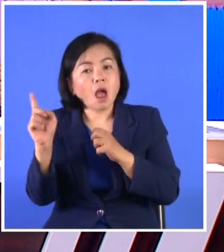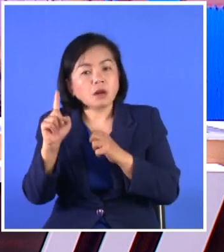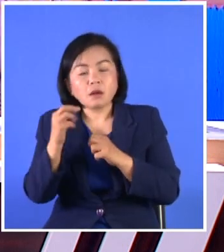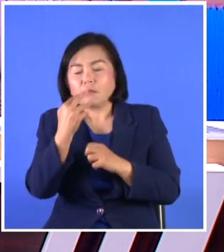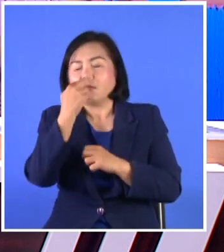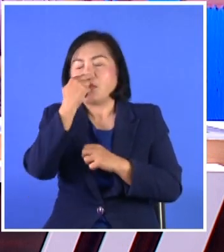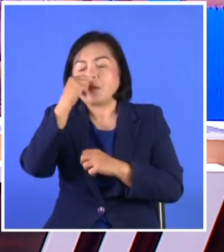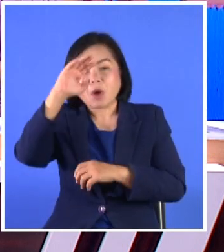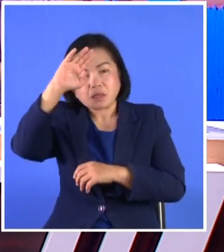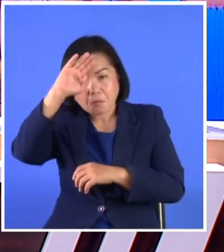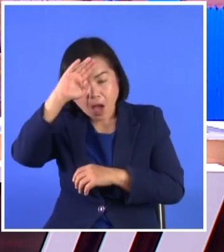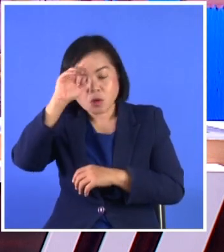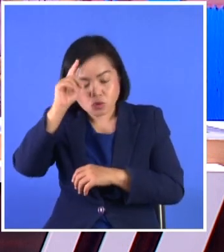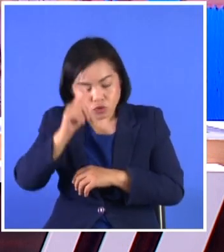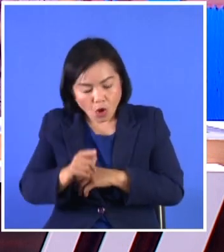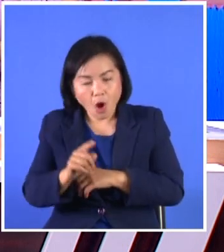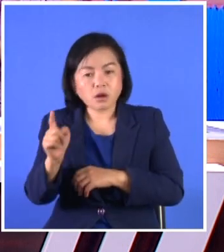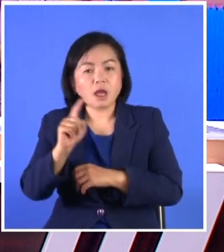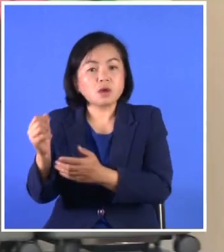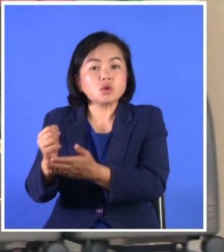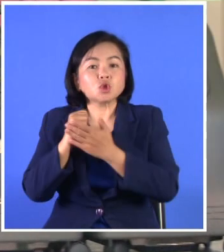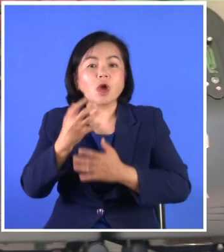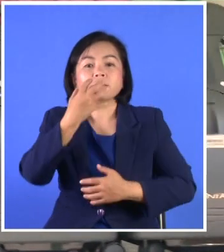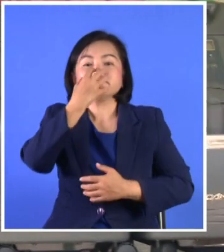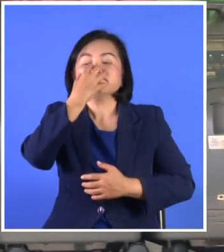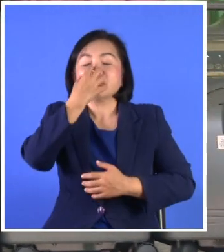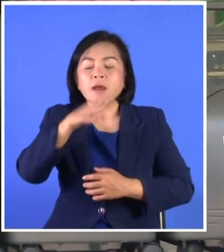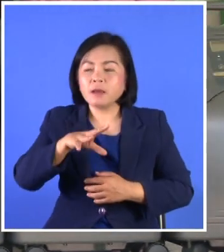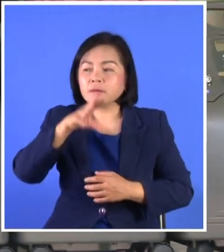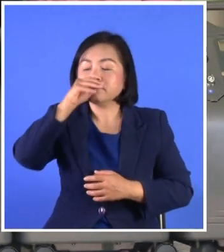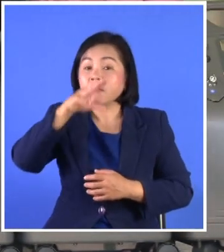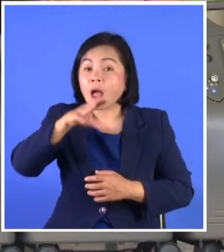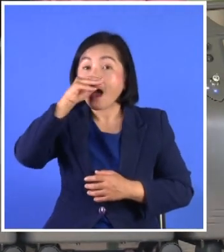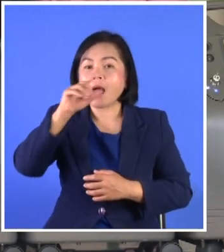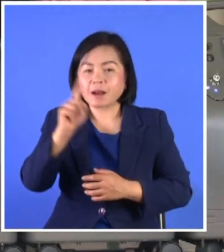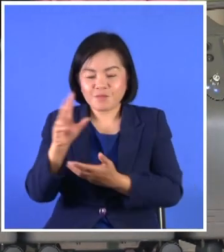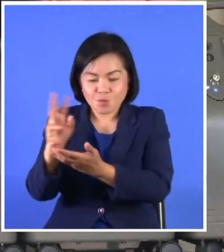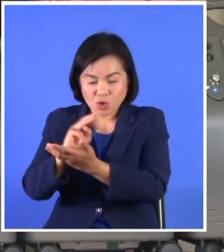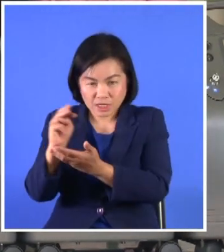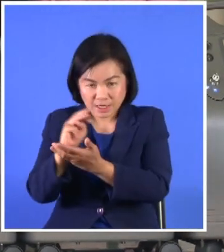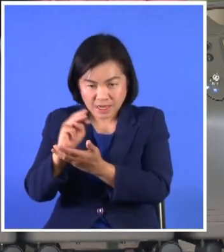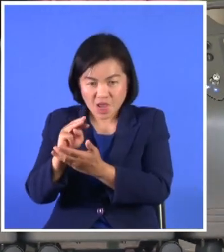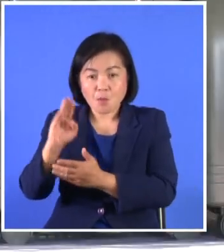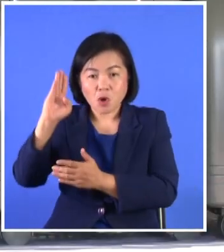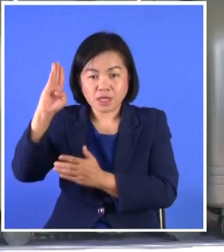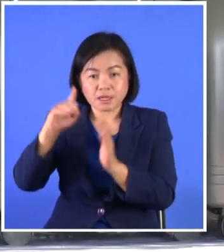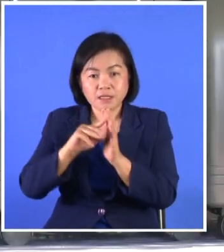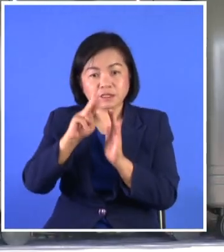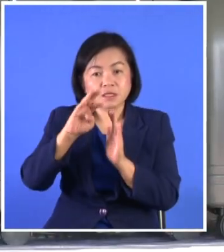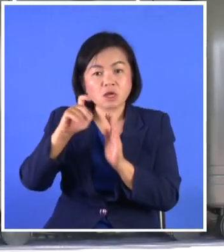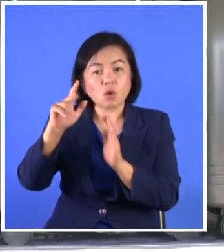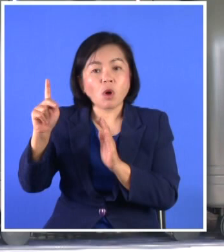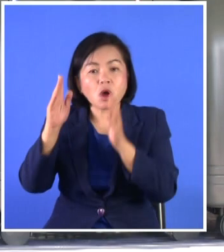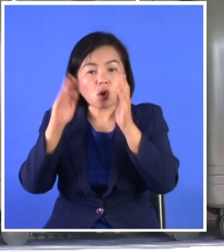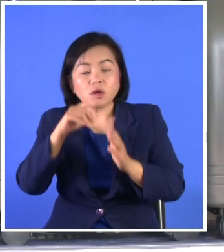เดินหายใจจำเป็นอย่างยิ่งเลยค่ะต้องใช้เครื่องออกซิเจนแล้วทางมูลนิธิ Workpoint เพื่อการกุศลก็จัดโครงการคนไทยช่วยคนไท